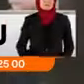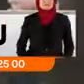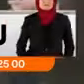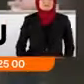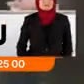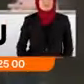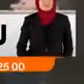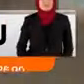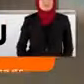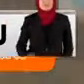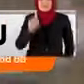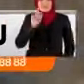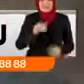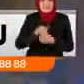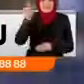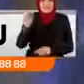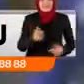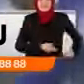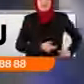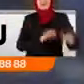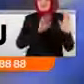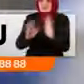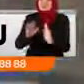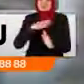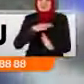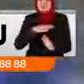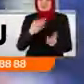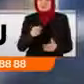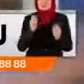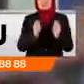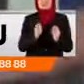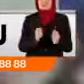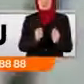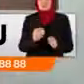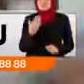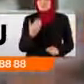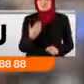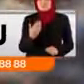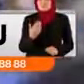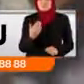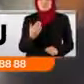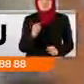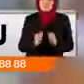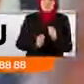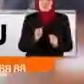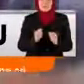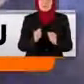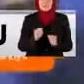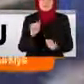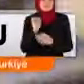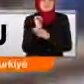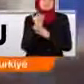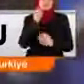ilk vekili güvenlik durdurmak istedi ama bu hiç kolay değildi muhalif vekili Kıvrak hareketlerle güvenliği